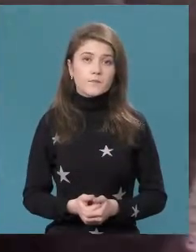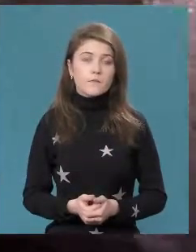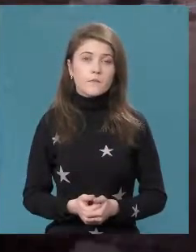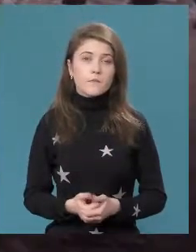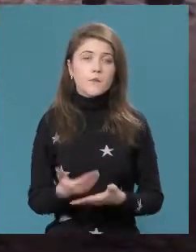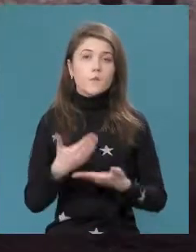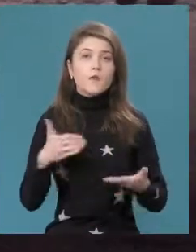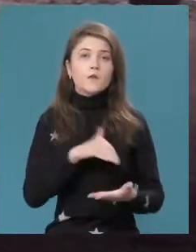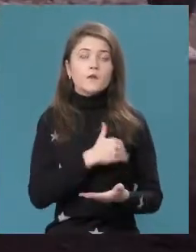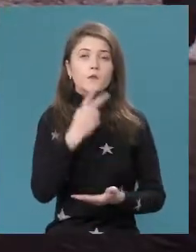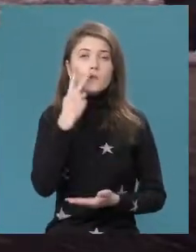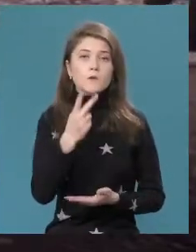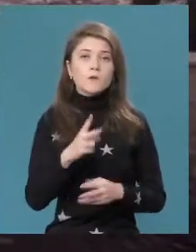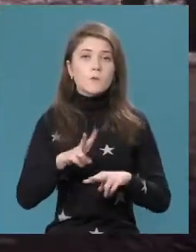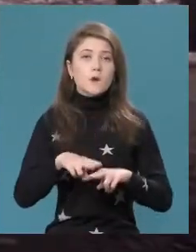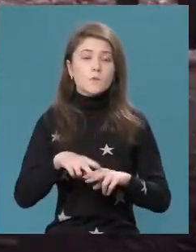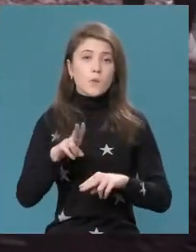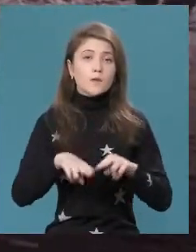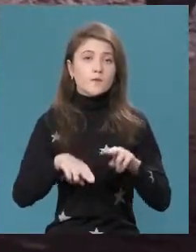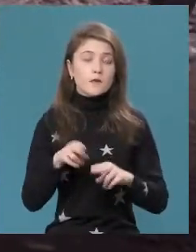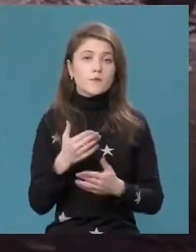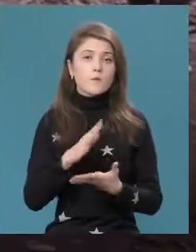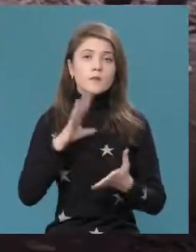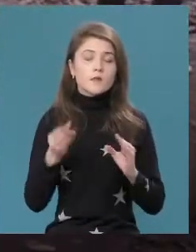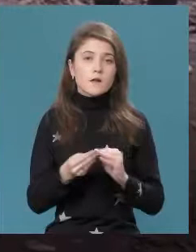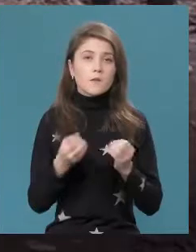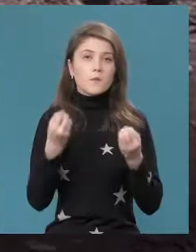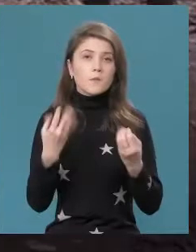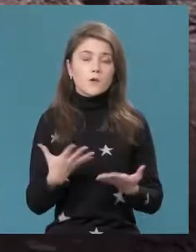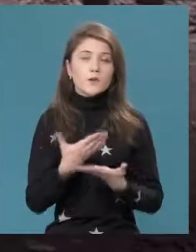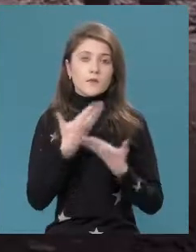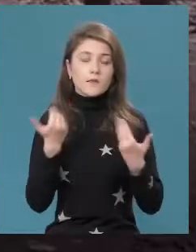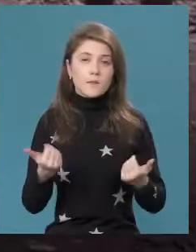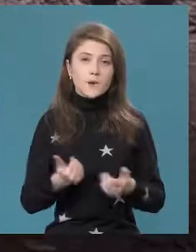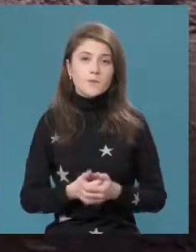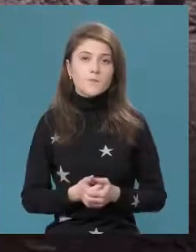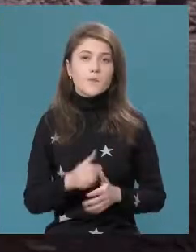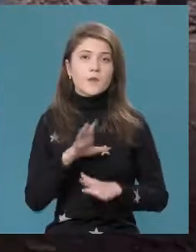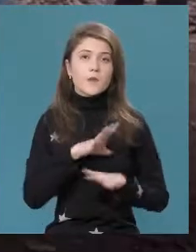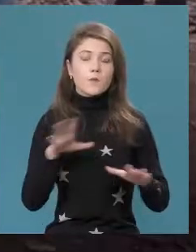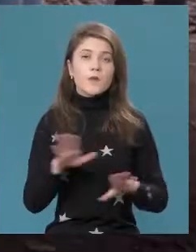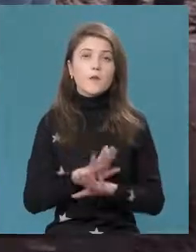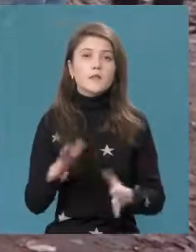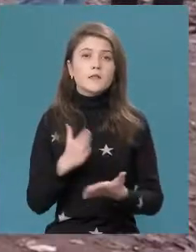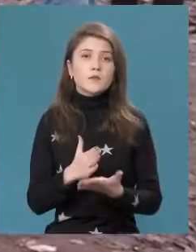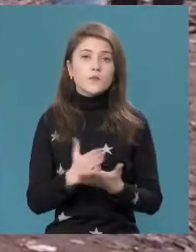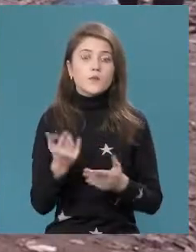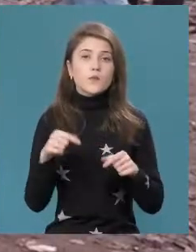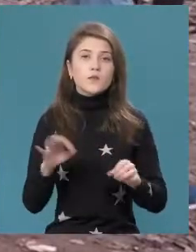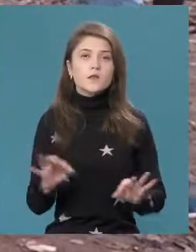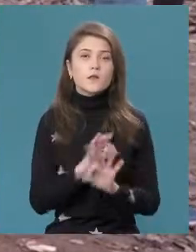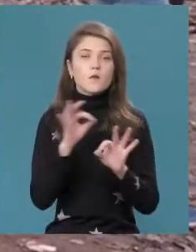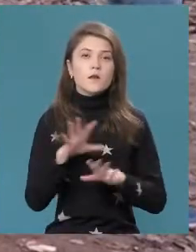Ми хотіли побачити паспорт будівництва. Його взагалі немає, не було, не існує. Його тут ніколи не було